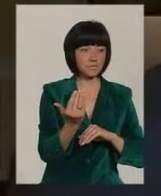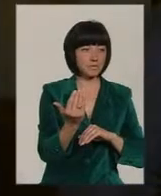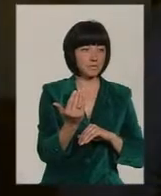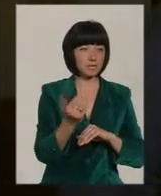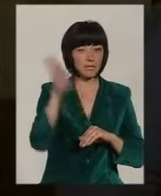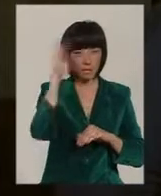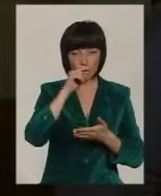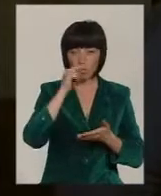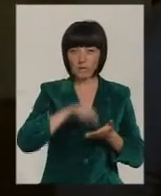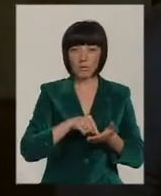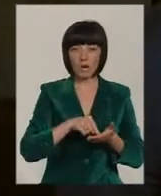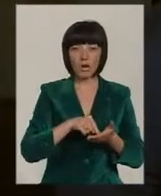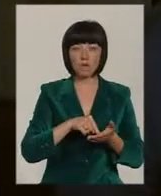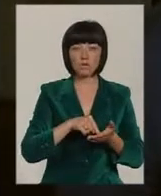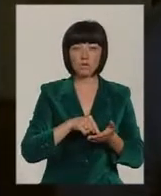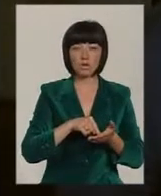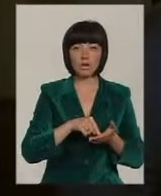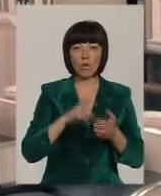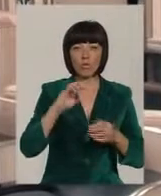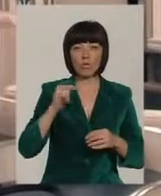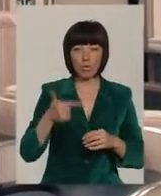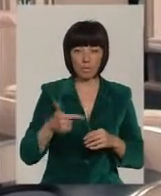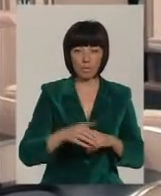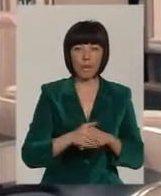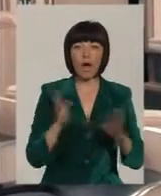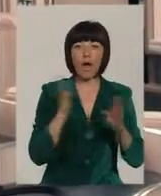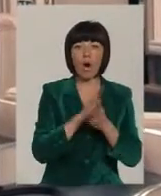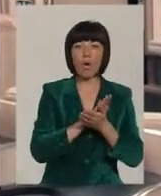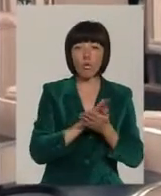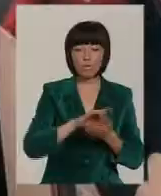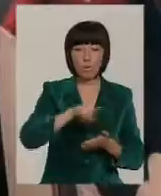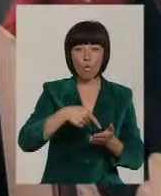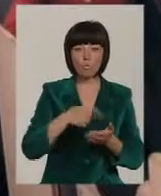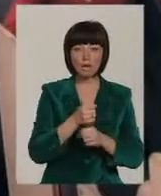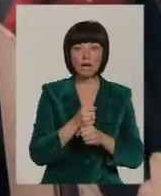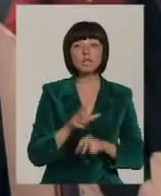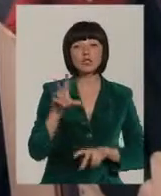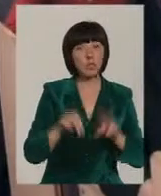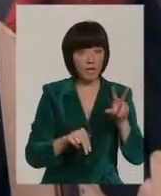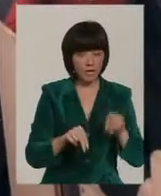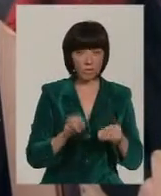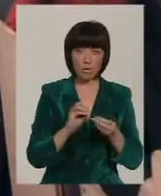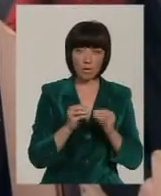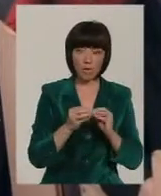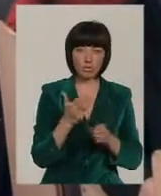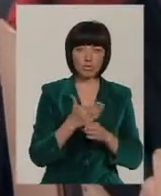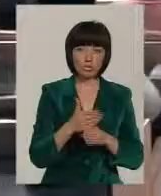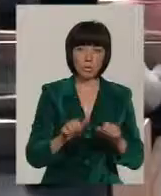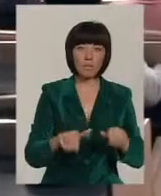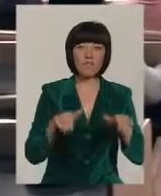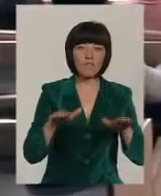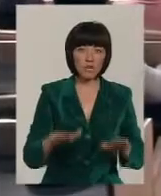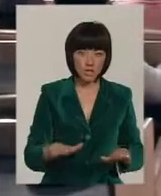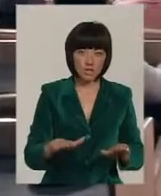зливні води потрапляють в Південний Буг. Екологи та комунальники сподіваються, проблему частково вирішить